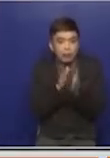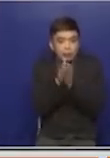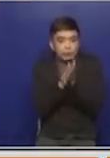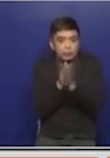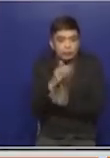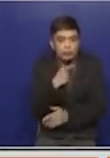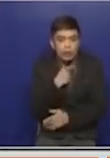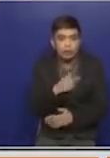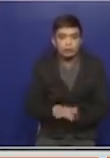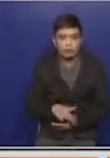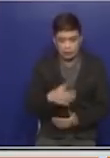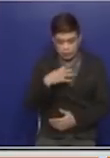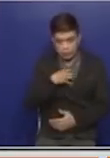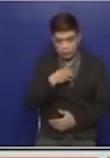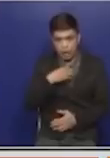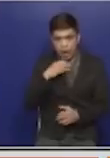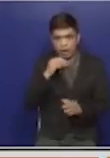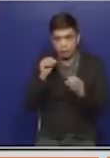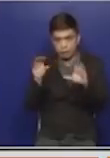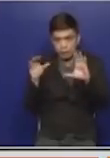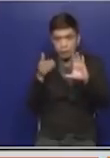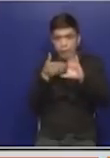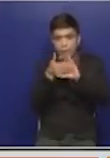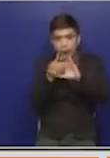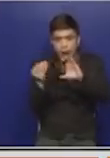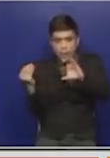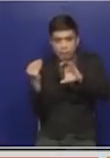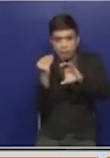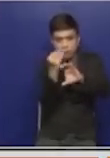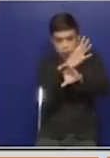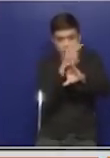จะโชว์sexual metric นี้นะคะ